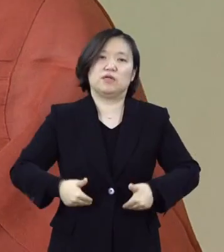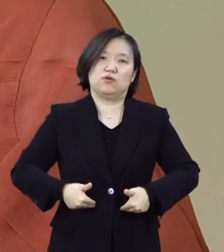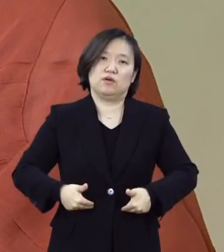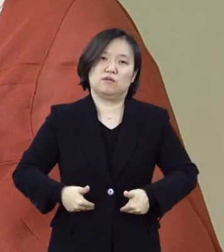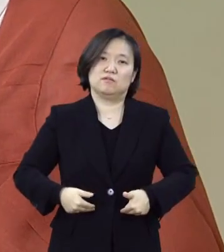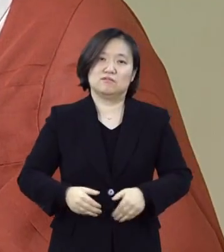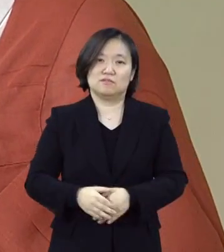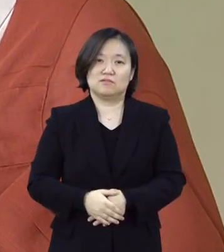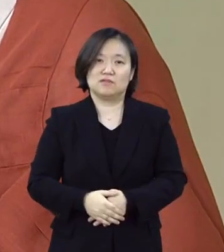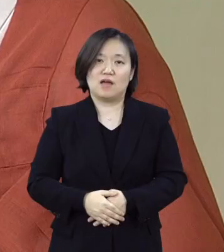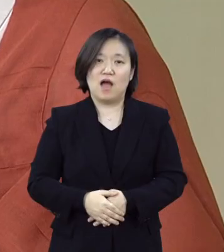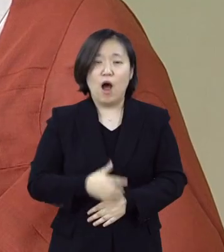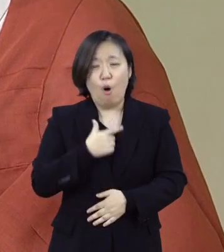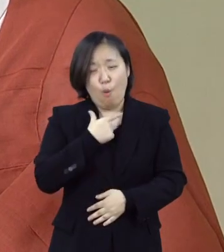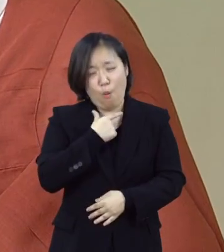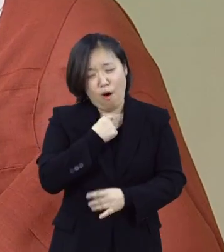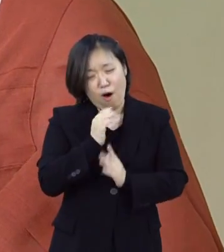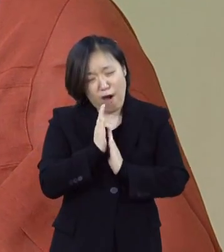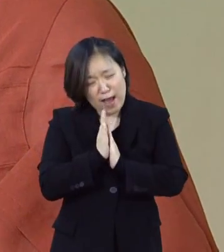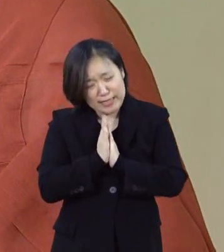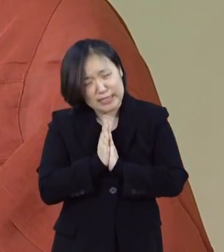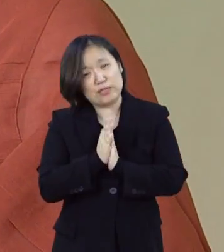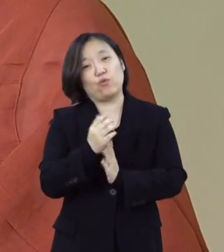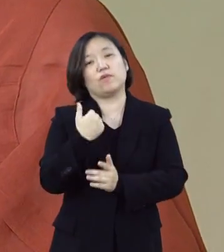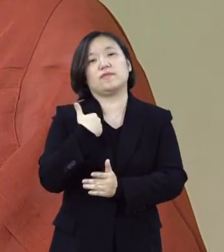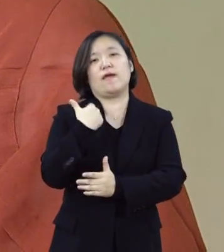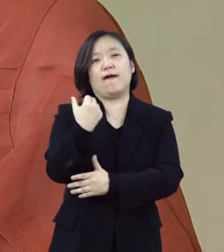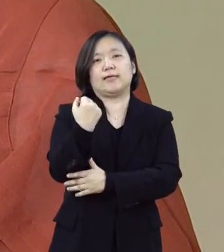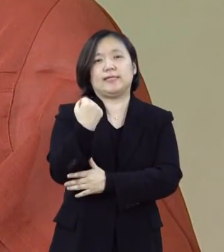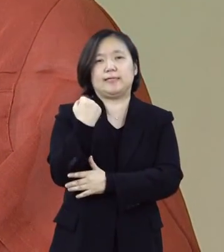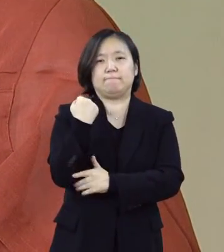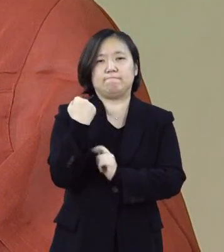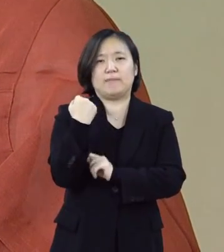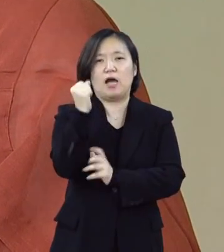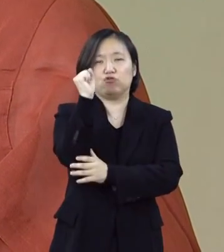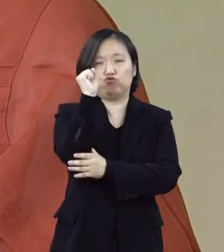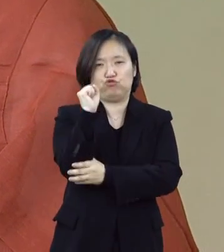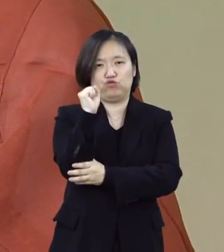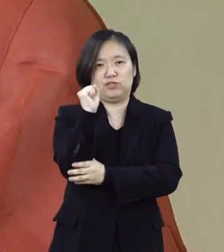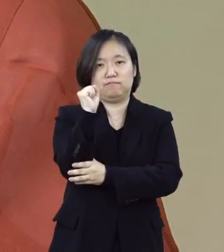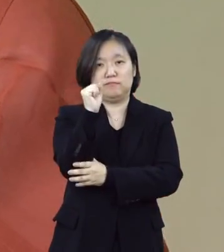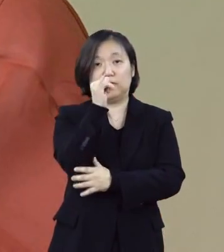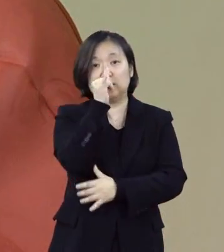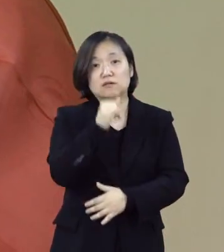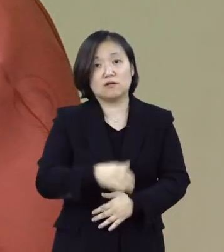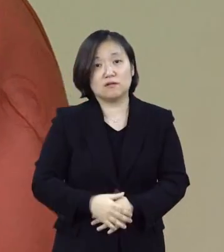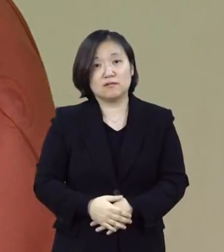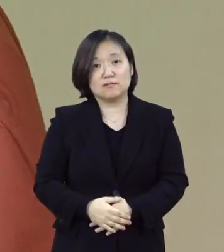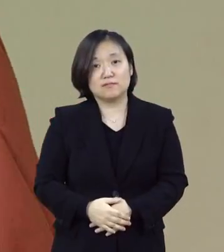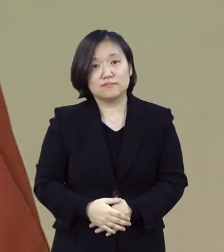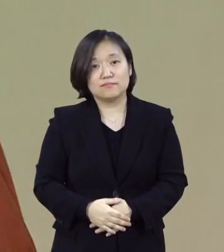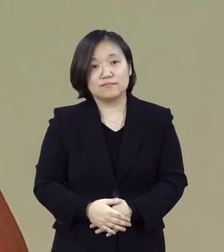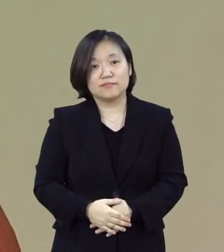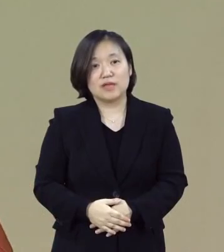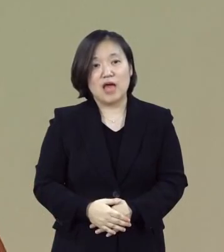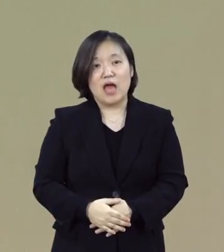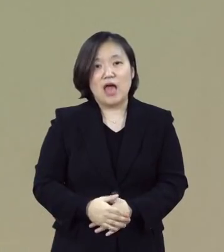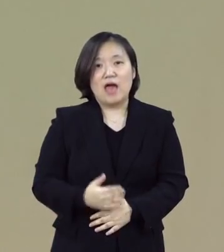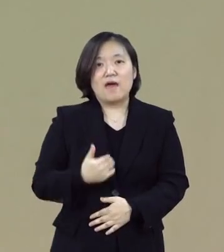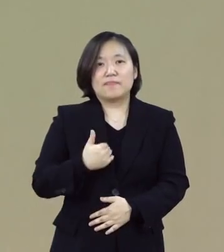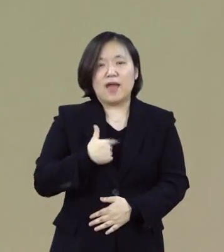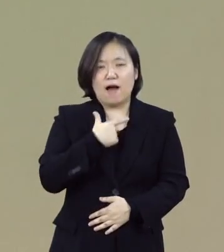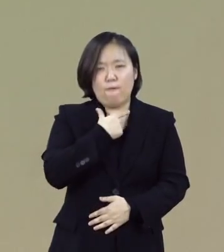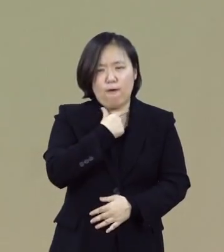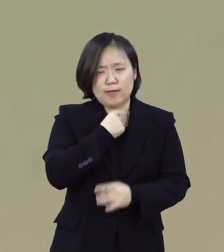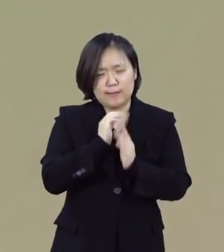그 원력의 힘이 나의 중심을 딱 잡아주고 내 원력의 힘이